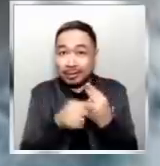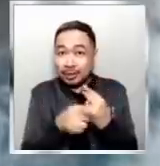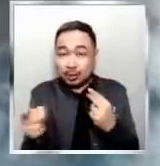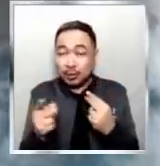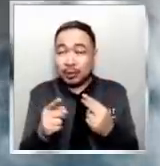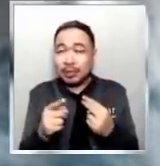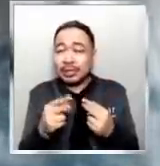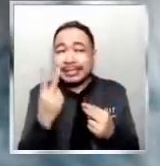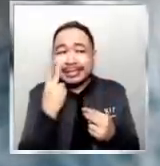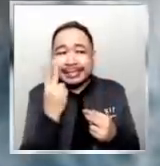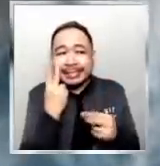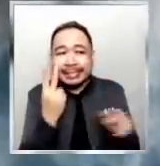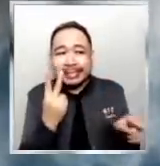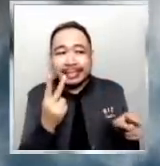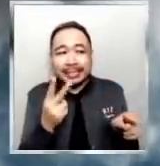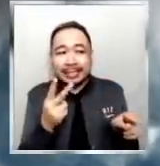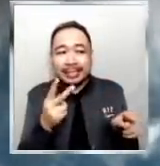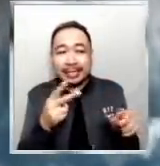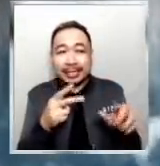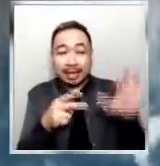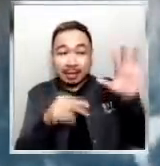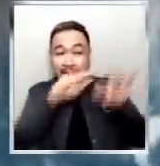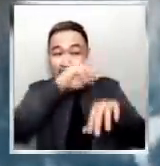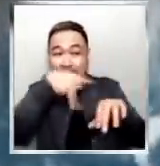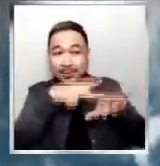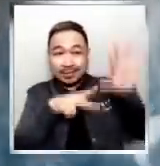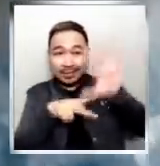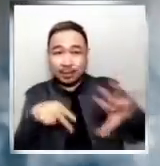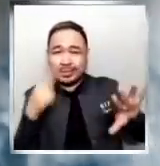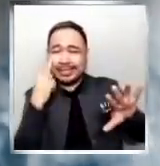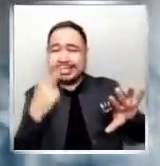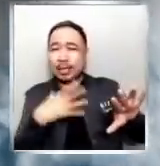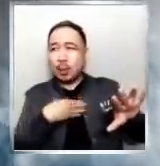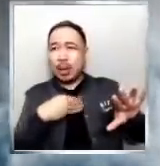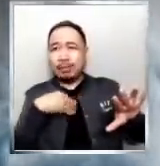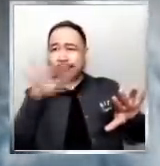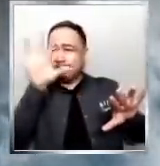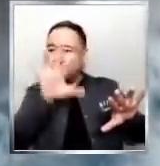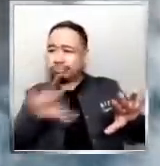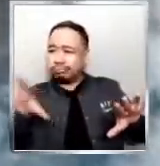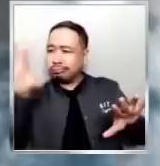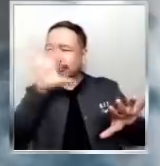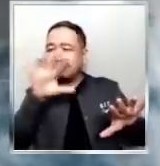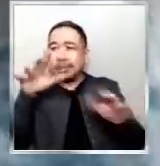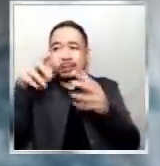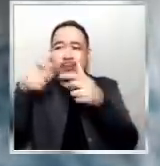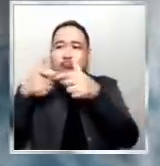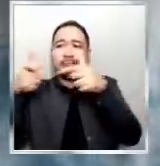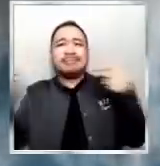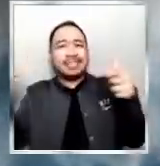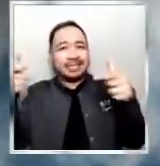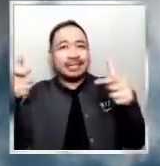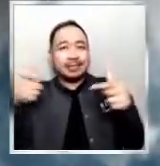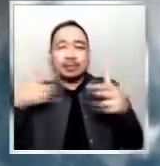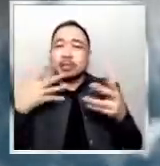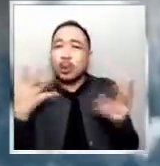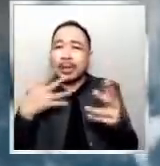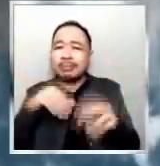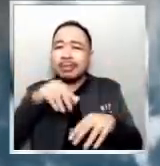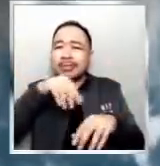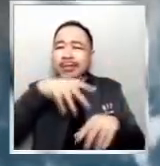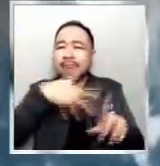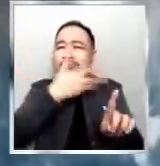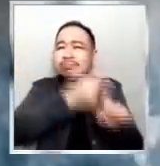niyo naman yung mapa. Oo, tignan niyo naman yung bilog na kulay puti na napakalawak. Raymond, saan-saan dadaan yung bagyong Kiko na yan?